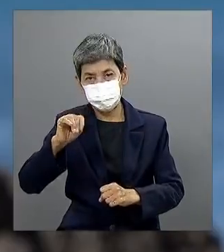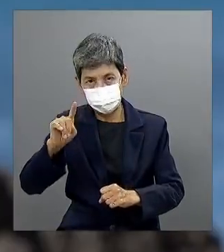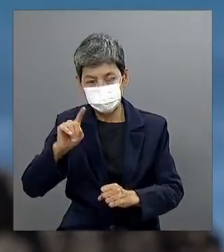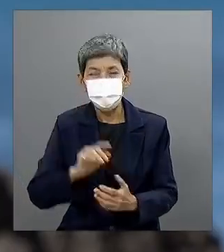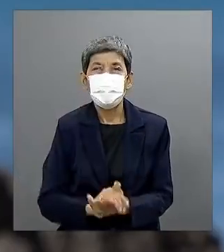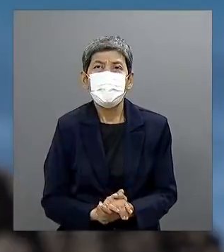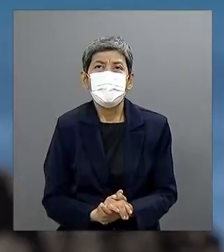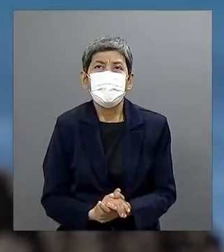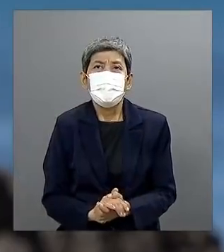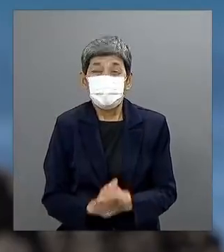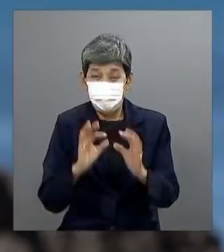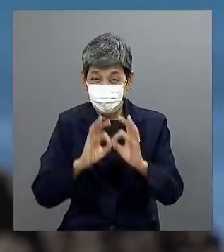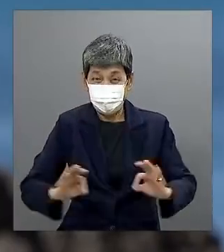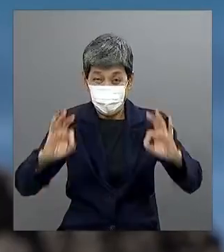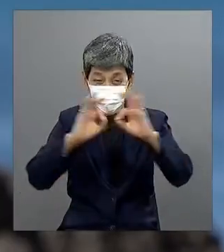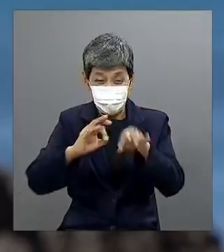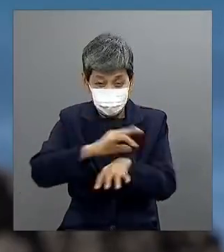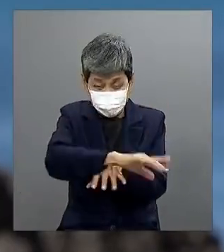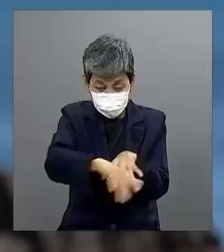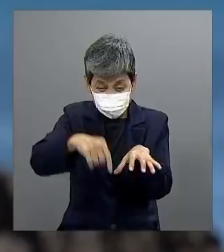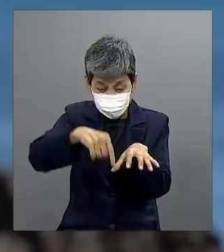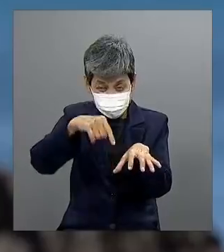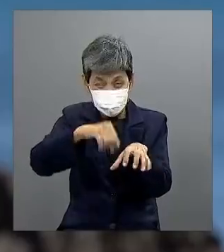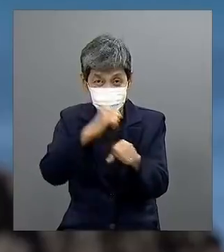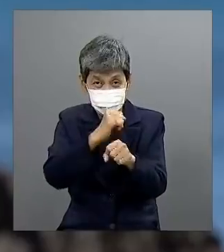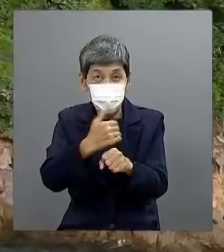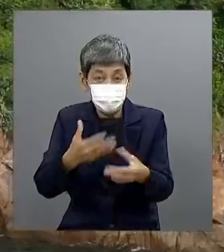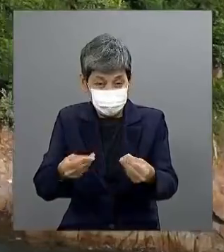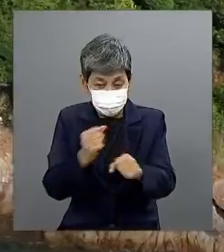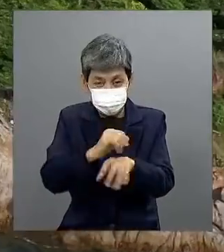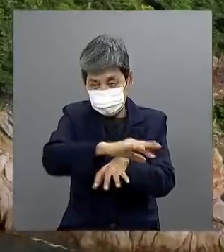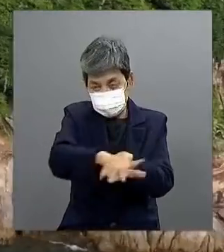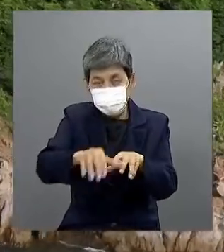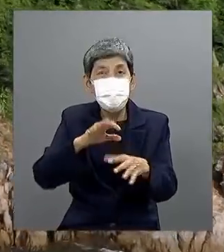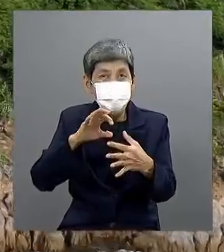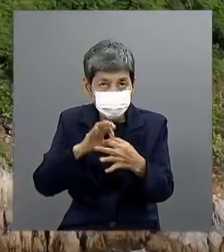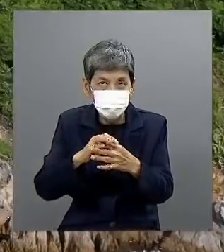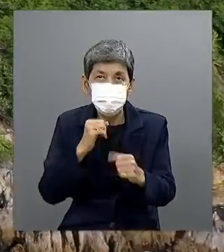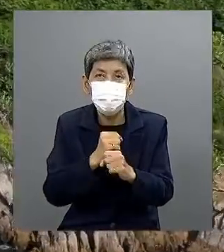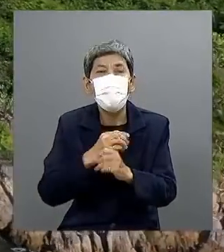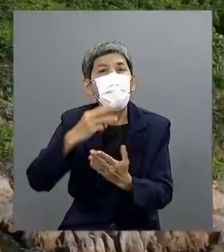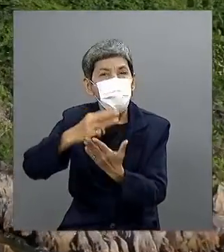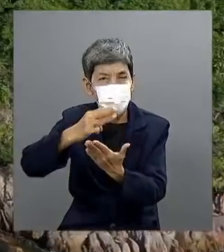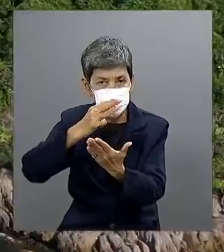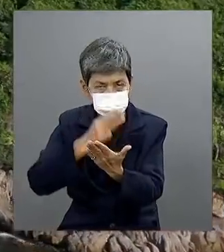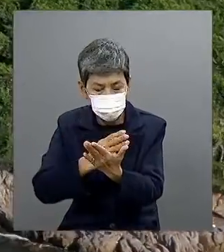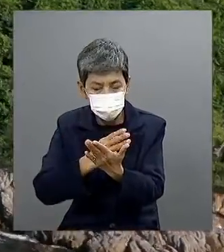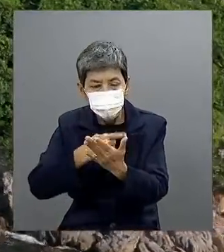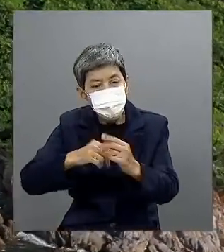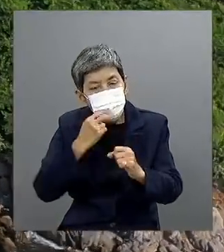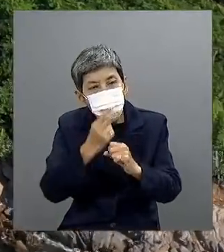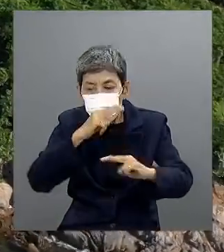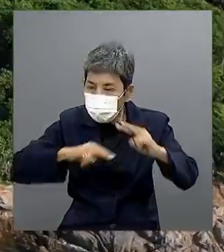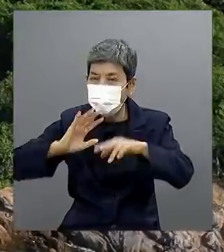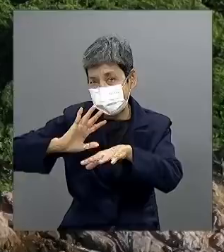ำคัญของพื้นที่นี้นะครับก็จะเป็นพื้นที่ในการที่จะให้นักวิชาการ ข้ามาสำรวจทรัพยากรกาย